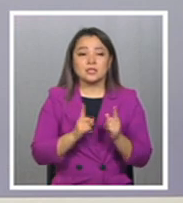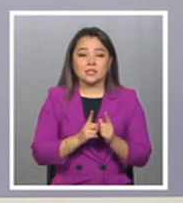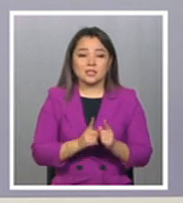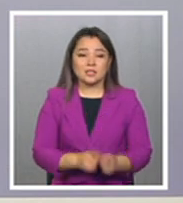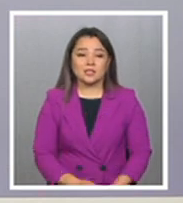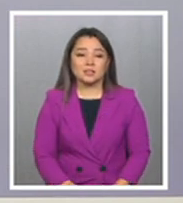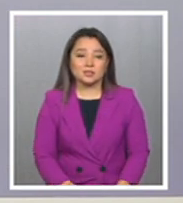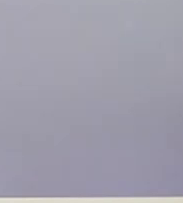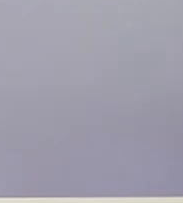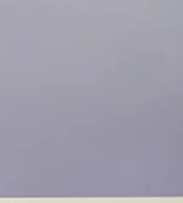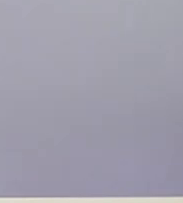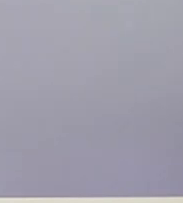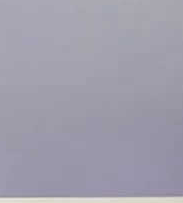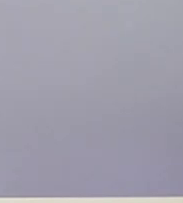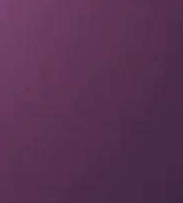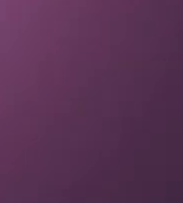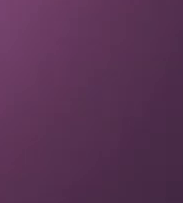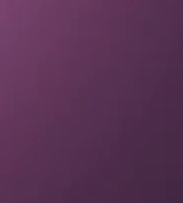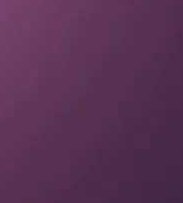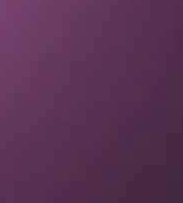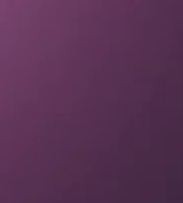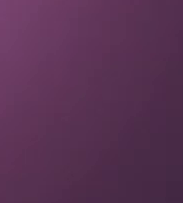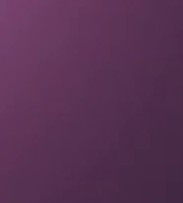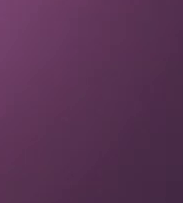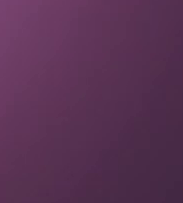Сау болыңыздар.